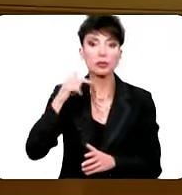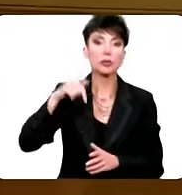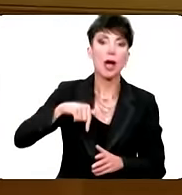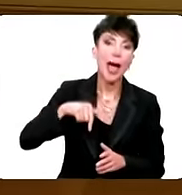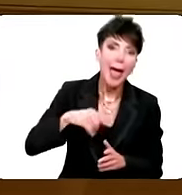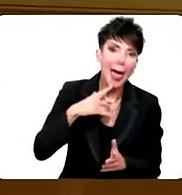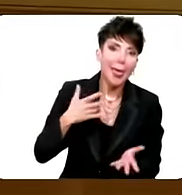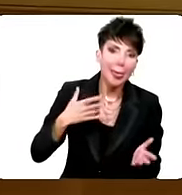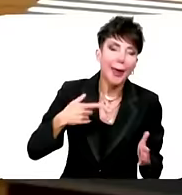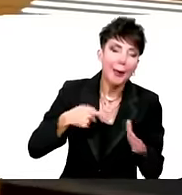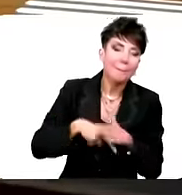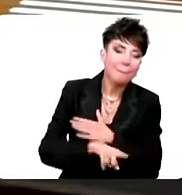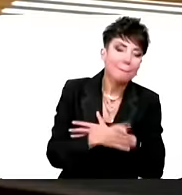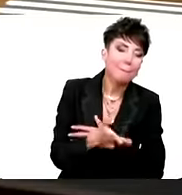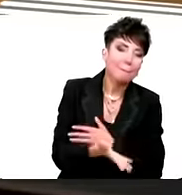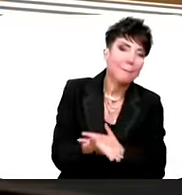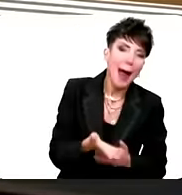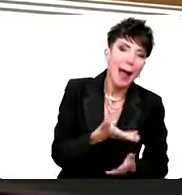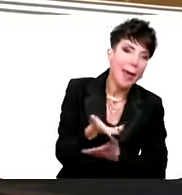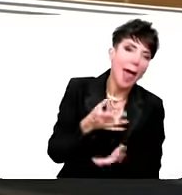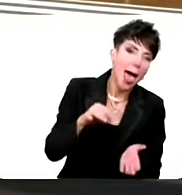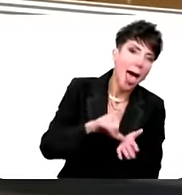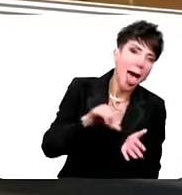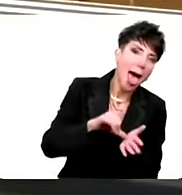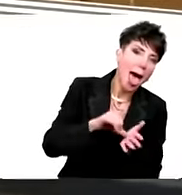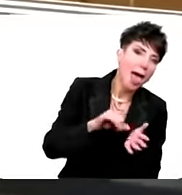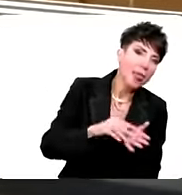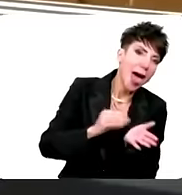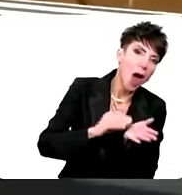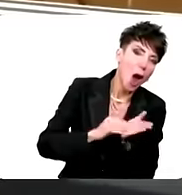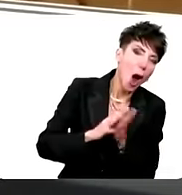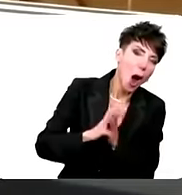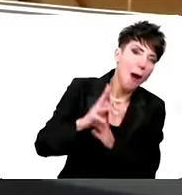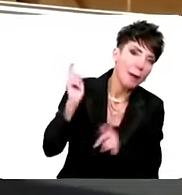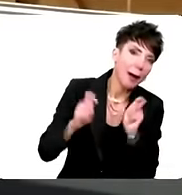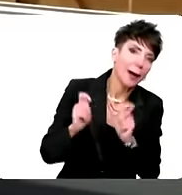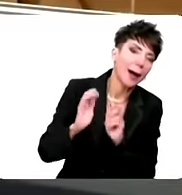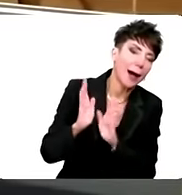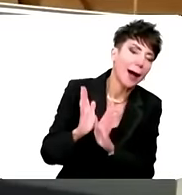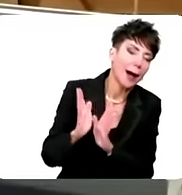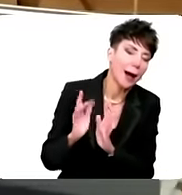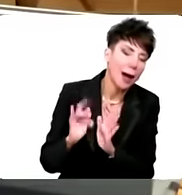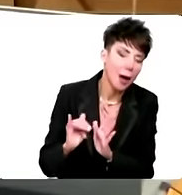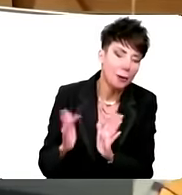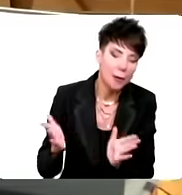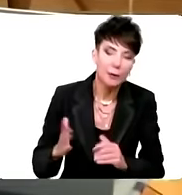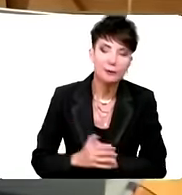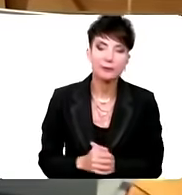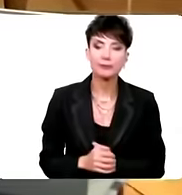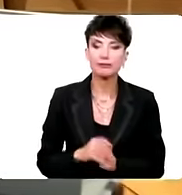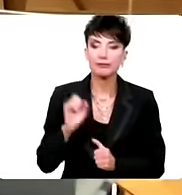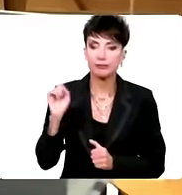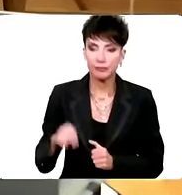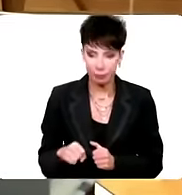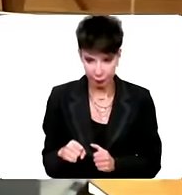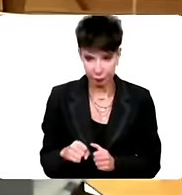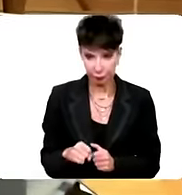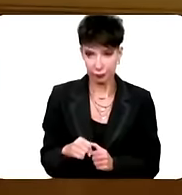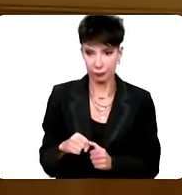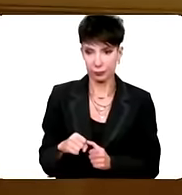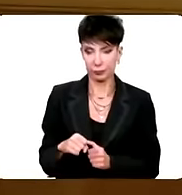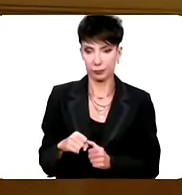για αρκετά χρόνια ακόμα. Σημαντικές παρεμβάσεις σε τοπικό επίπεδο με έργα τα οποία. Εκτάσεις στο μετρό της Αθήνας.